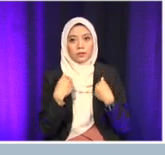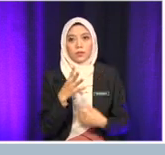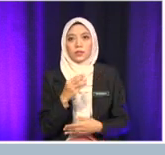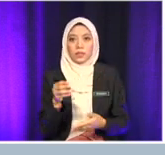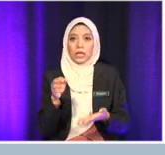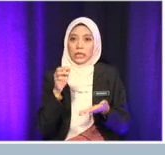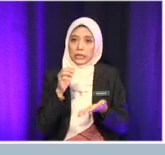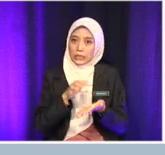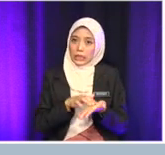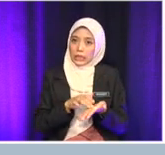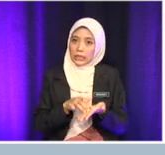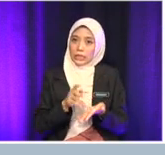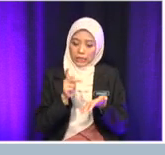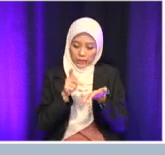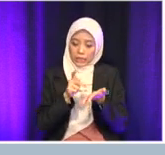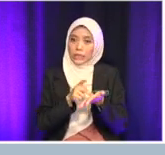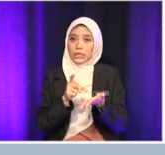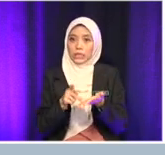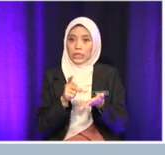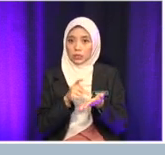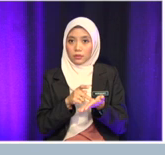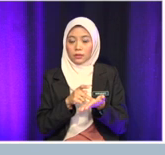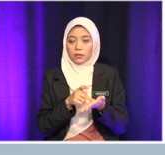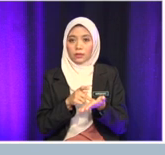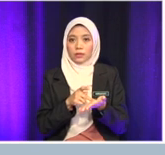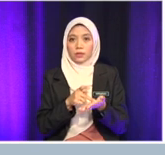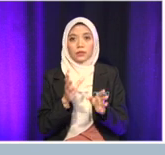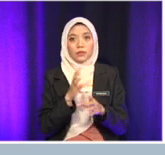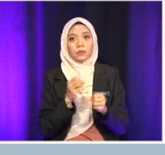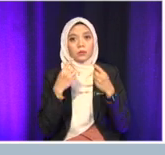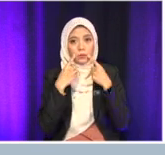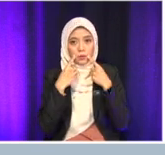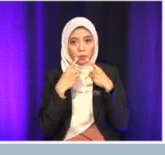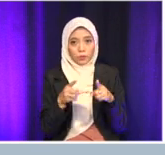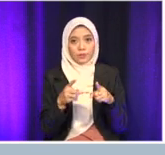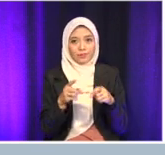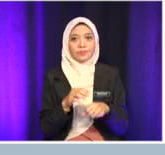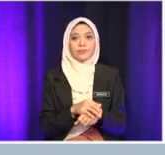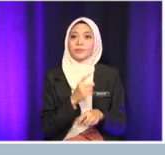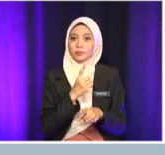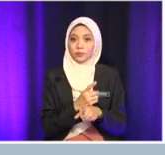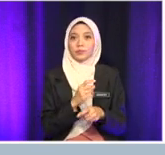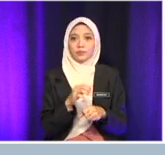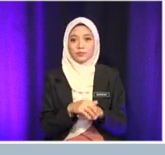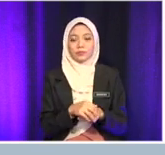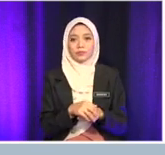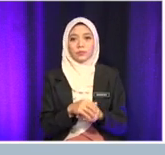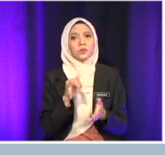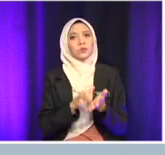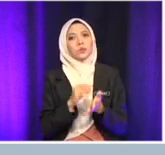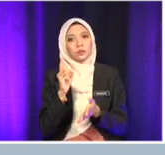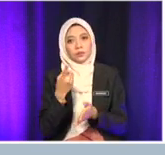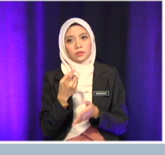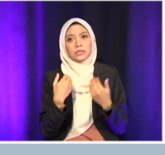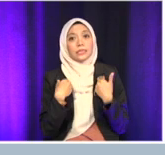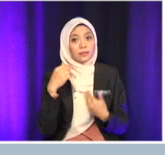saja X = 110 dan Y = 70 itu saja tiga